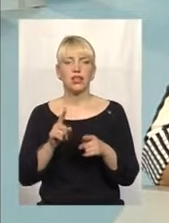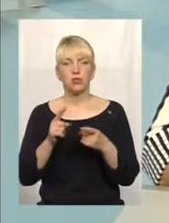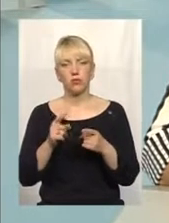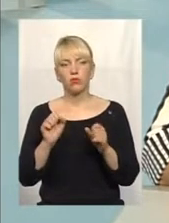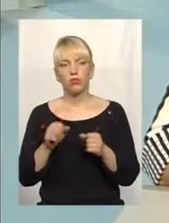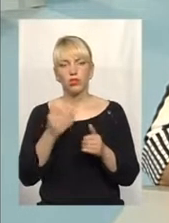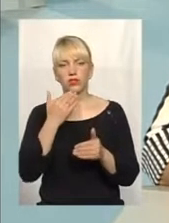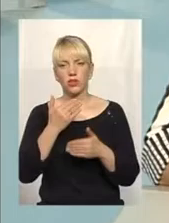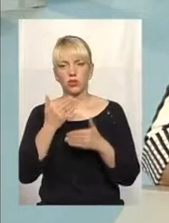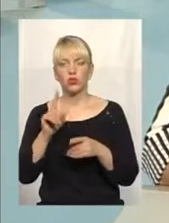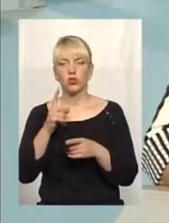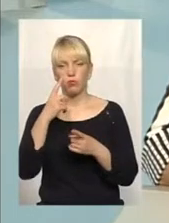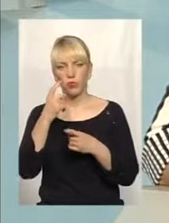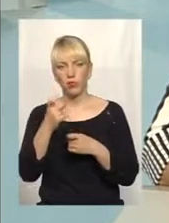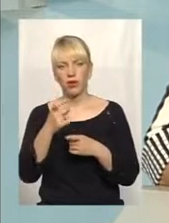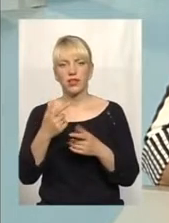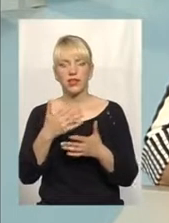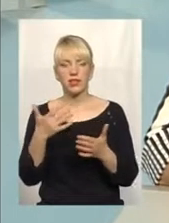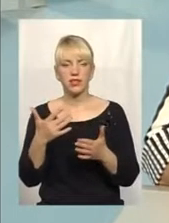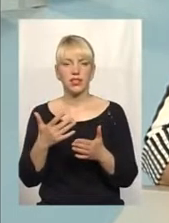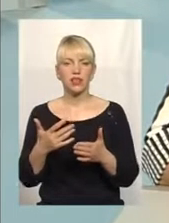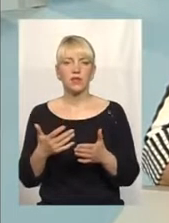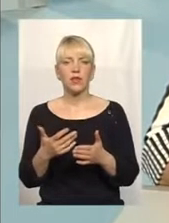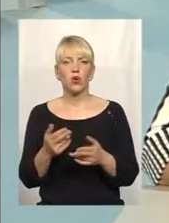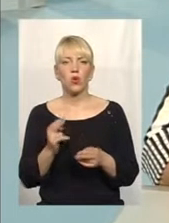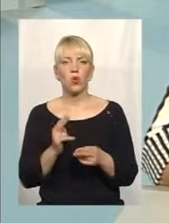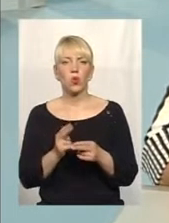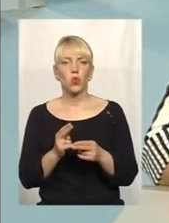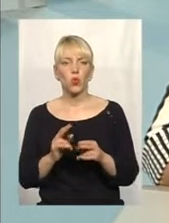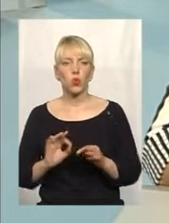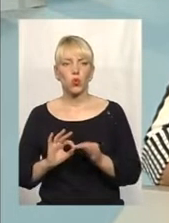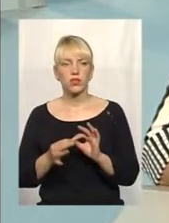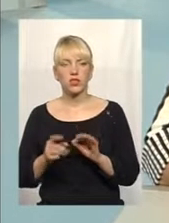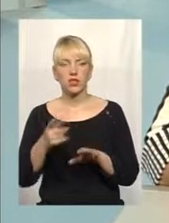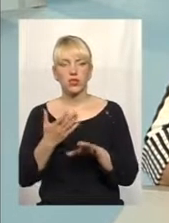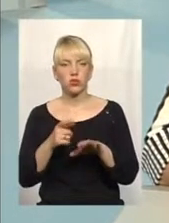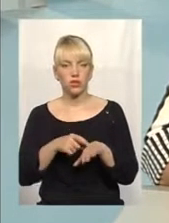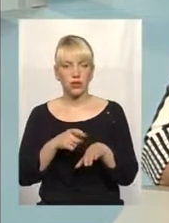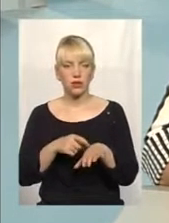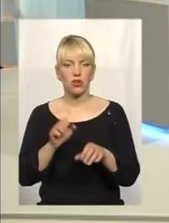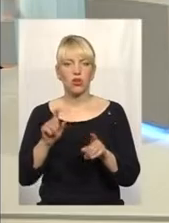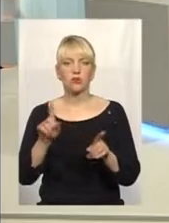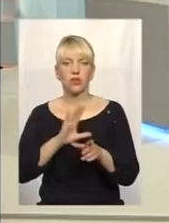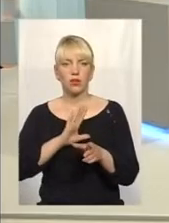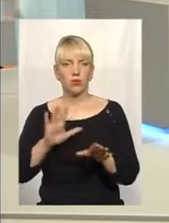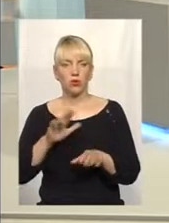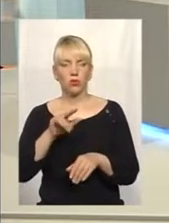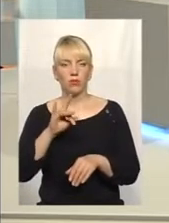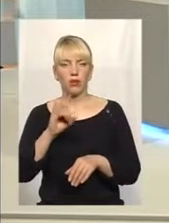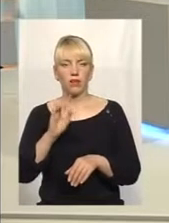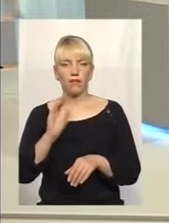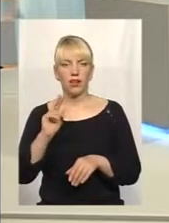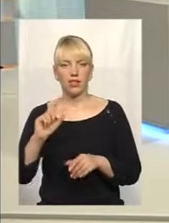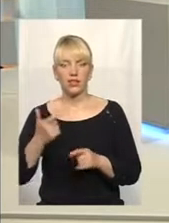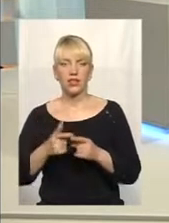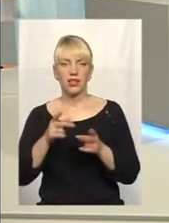щоб попередити грізні ускладнення, якими, наприклад, царапина може стати причиною правцю чи інших захворювань. Травма не